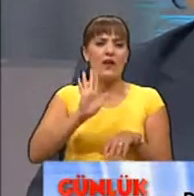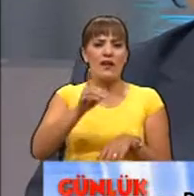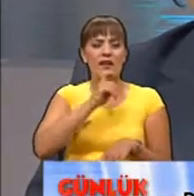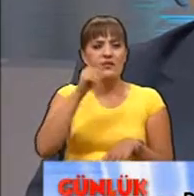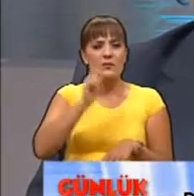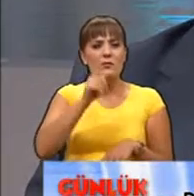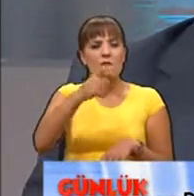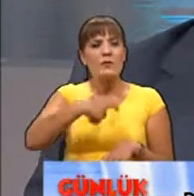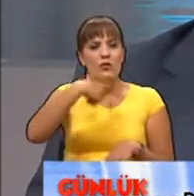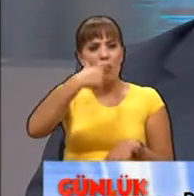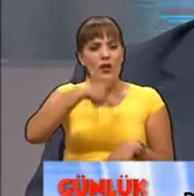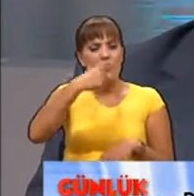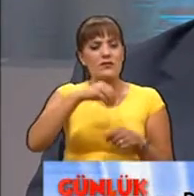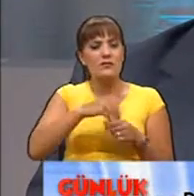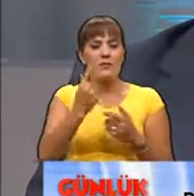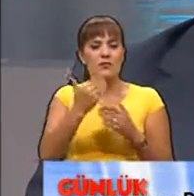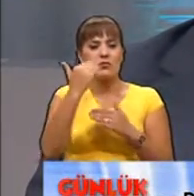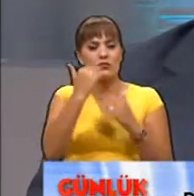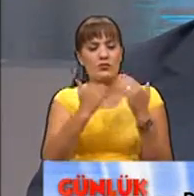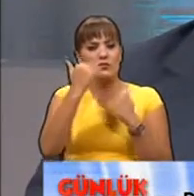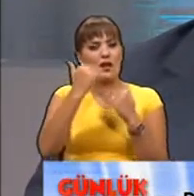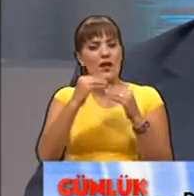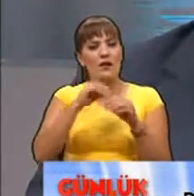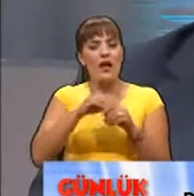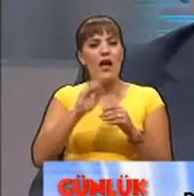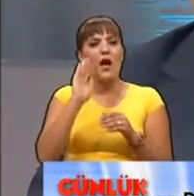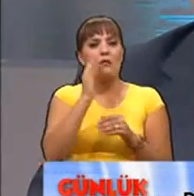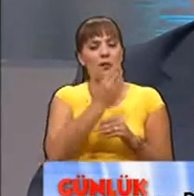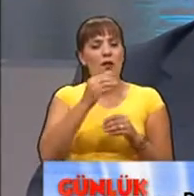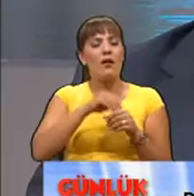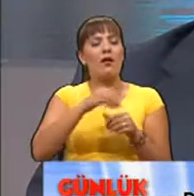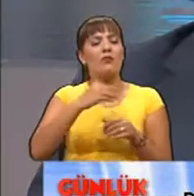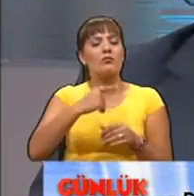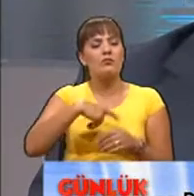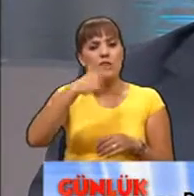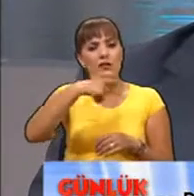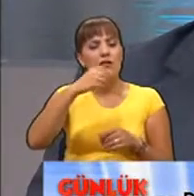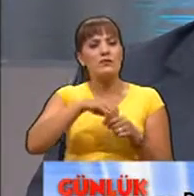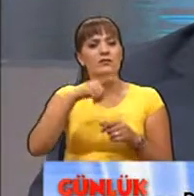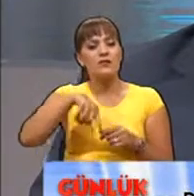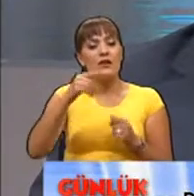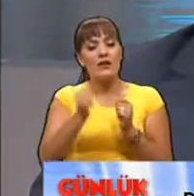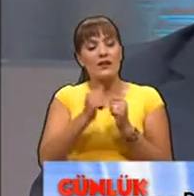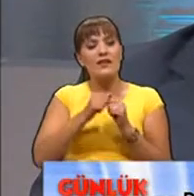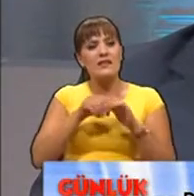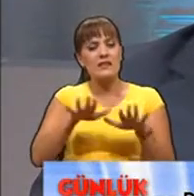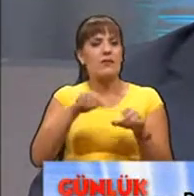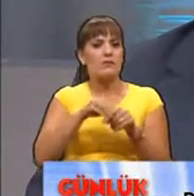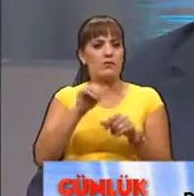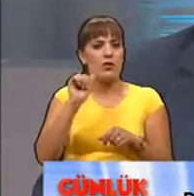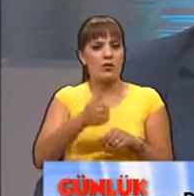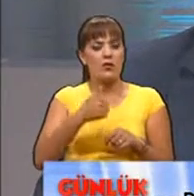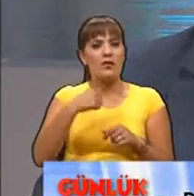yanlış yapılmış bir protez, yüksek yapılmış. Kaplamalar, ya da, tabii, protezler. Kaplamalar, protezler. Bunun yanında sistemik faktörler de